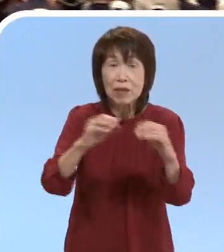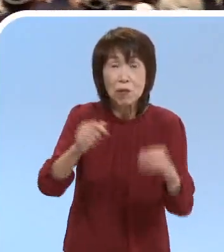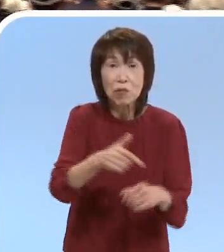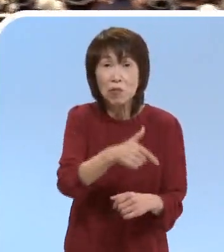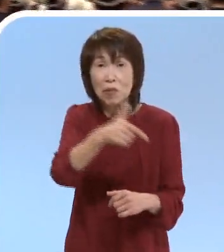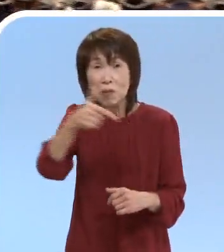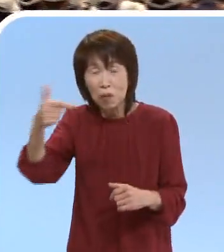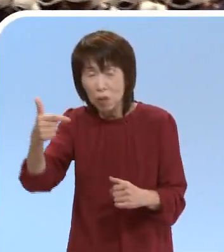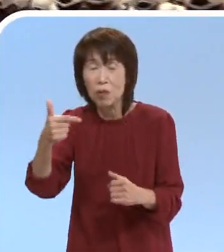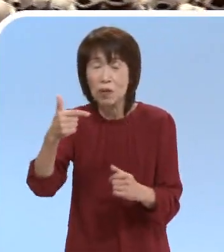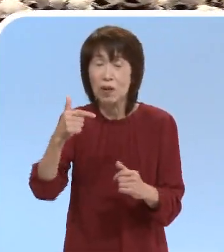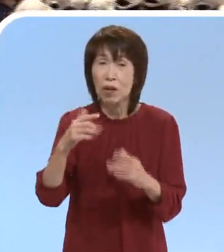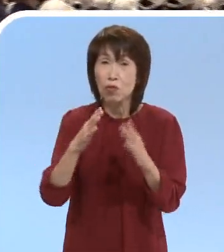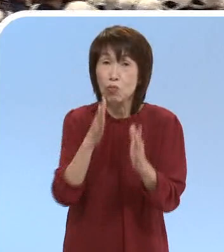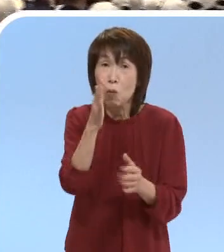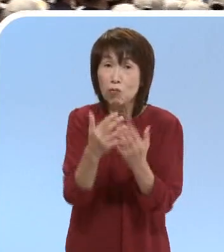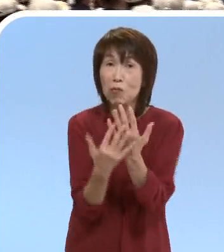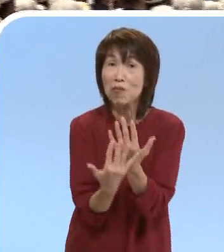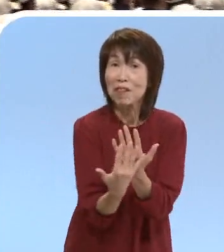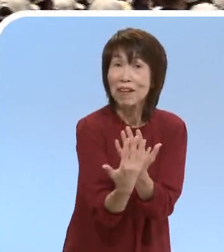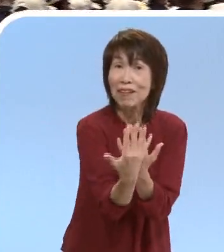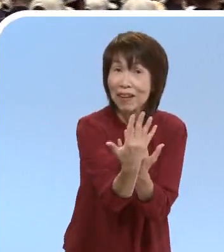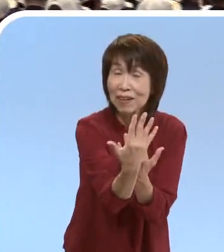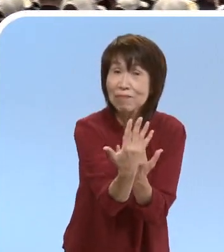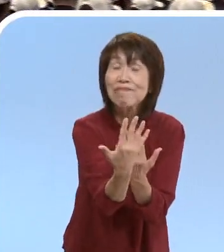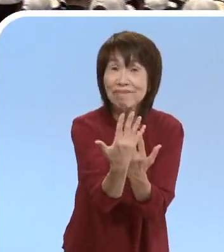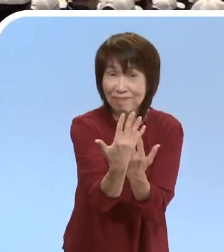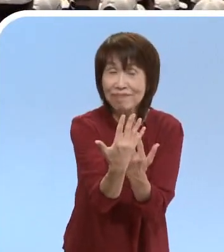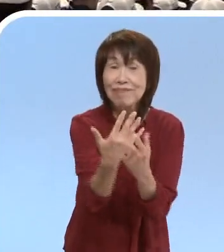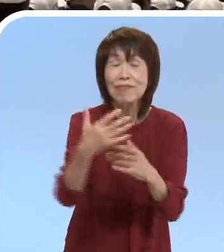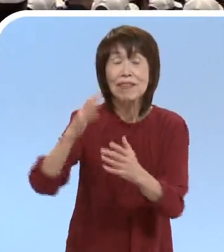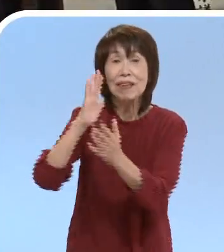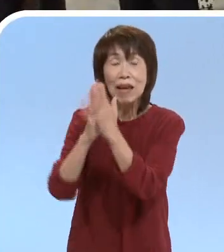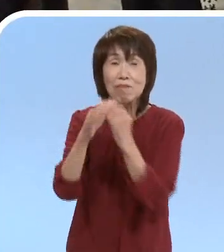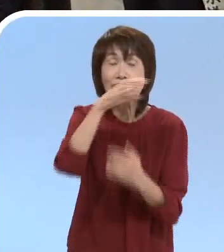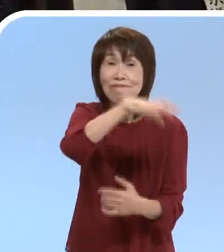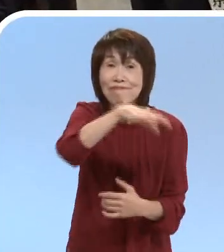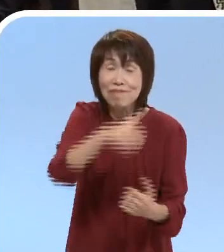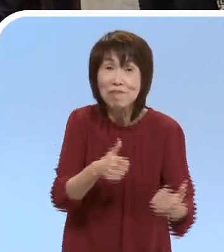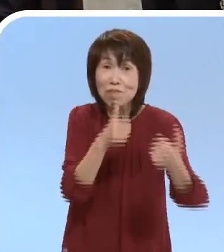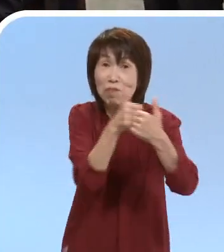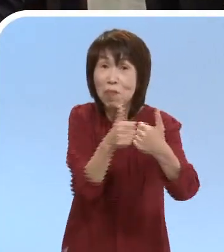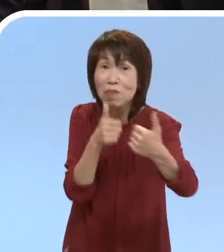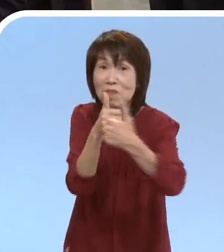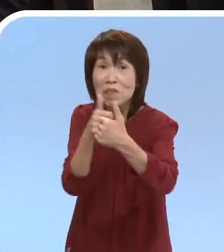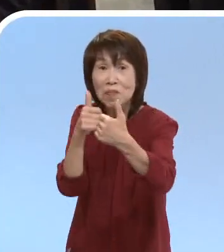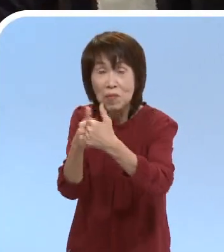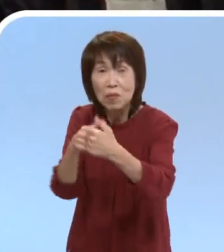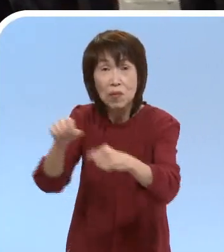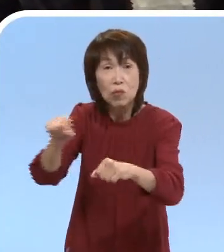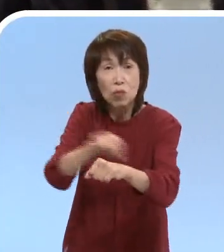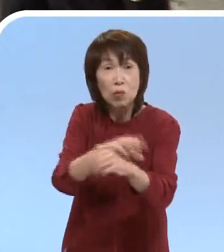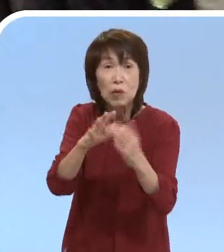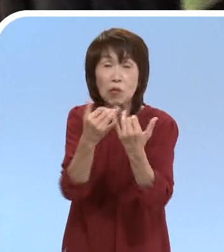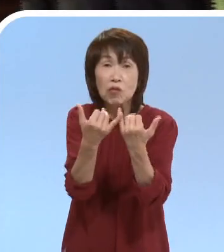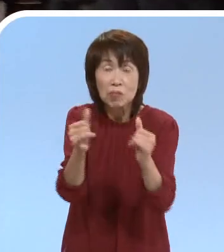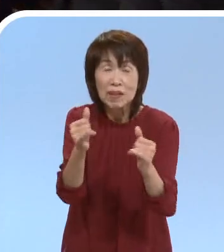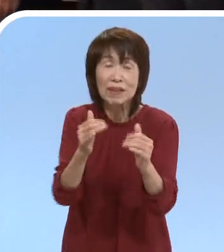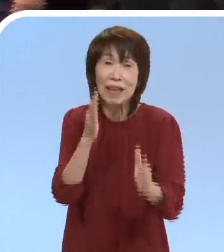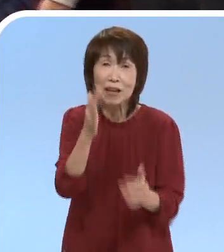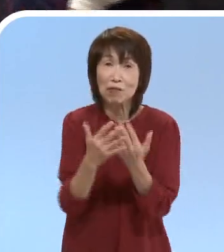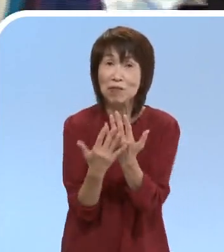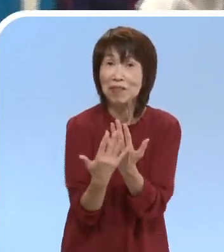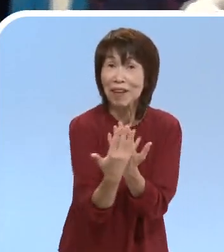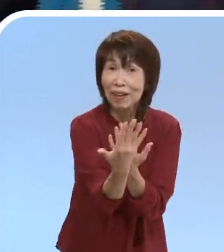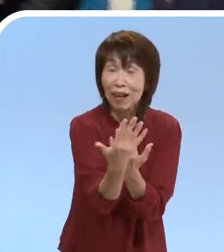都道府県対抗形式で競う国内最大のスポーツの祭典、特別国民体育大会が今月鹿児島